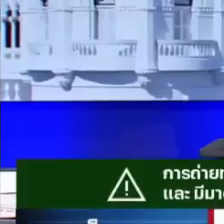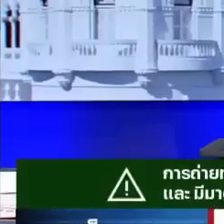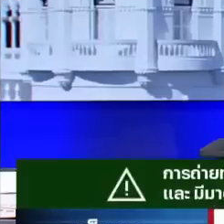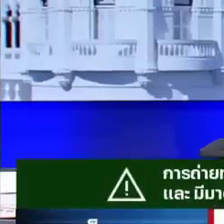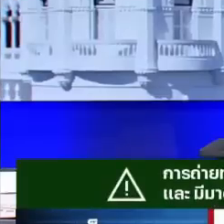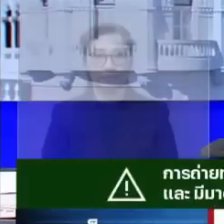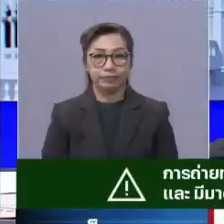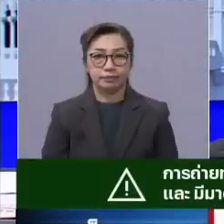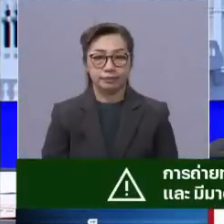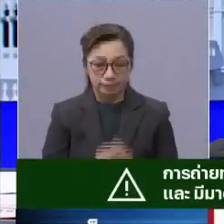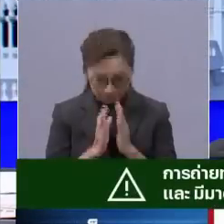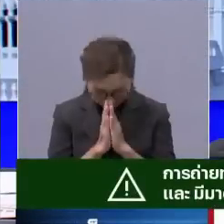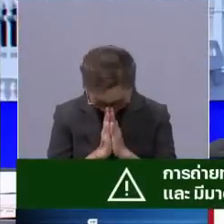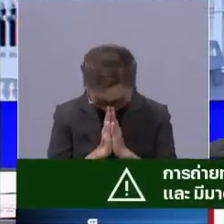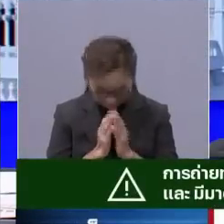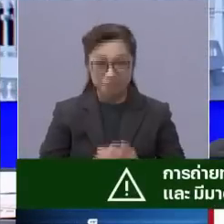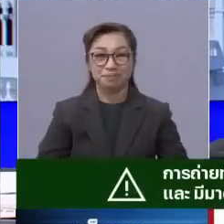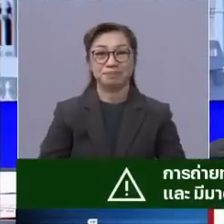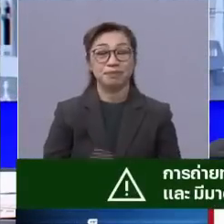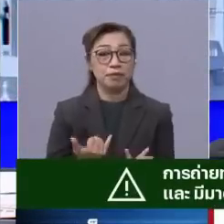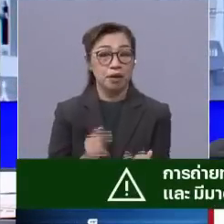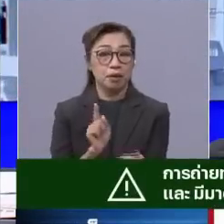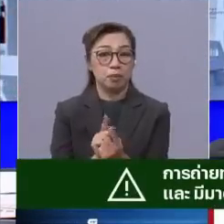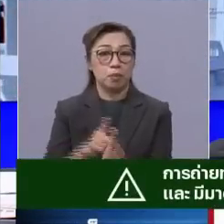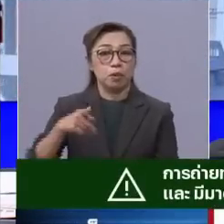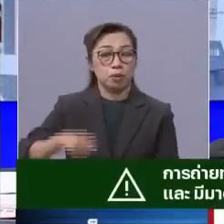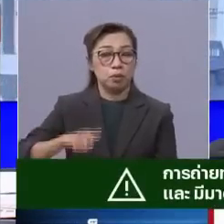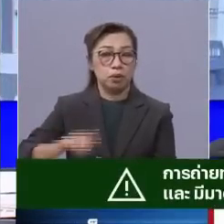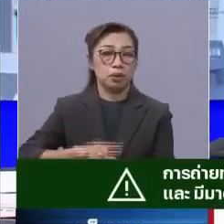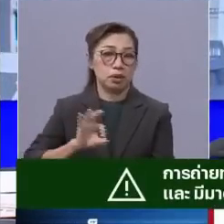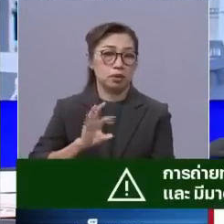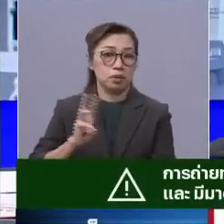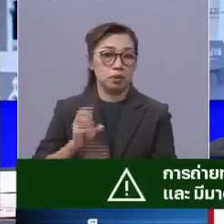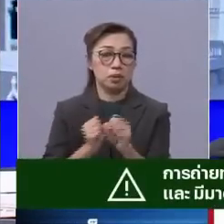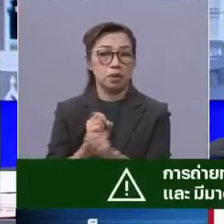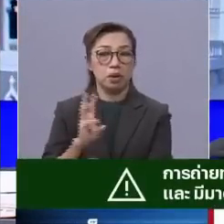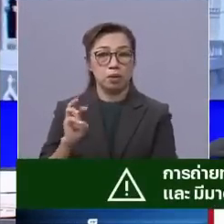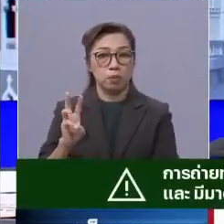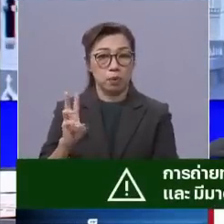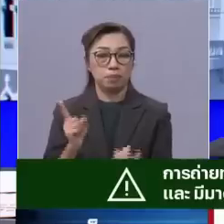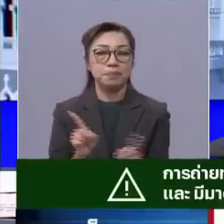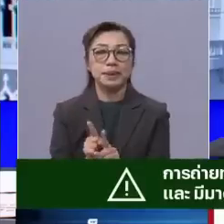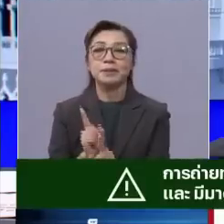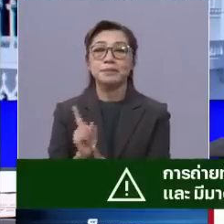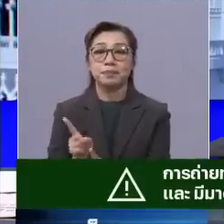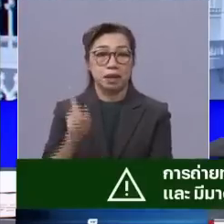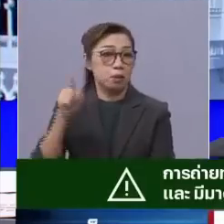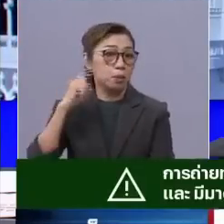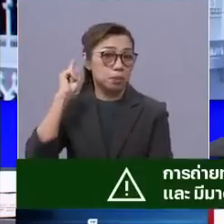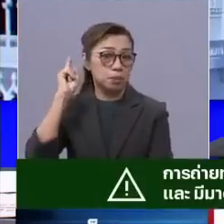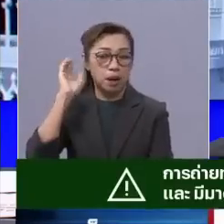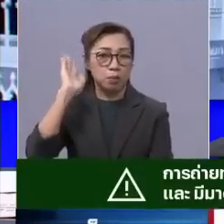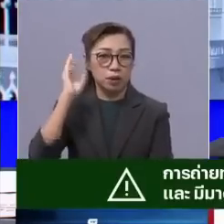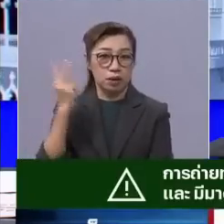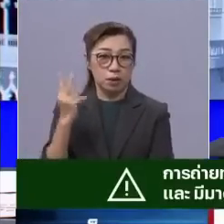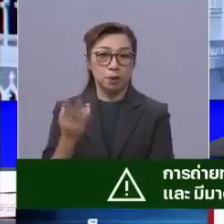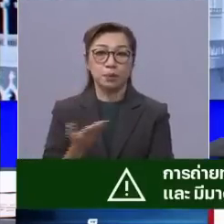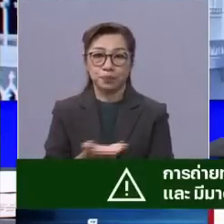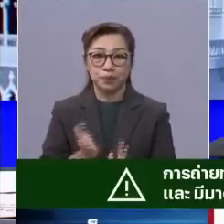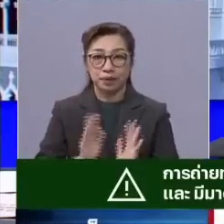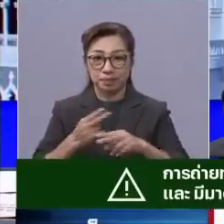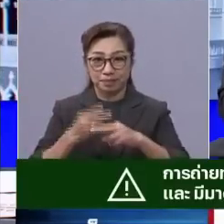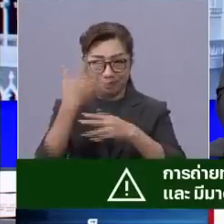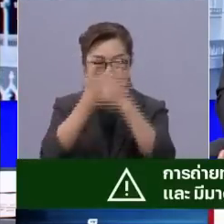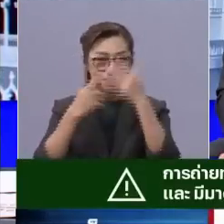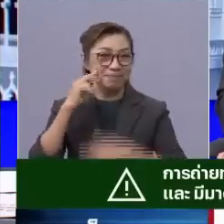วันนี้เราพบกันวันพุธที่6กันยายน2566นะครับเช่นเคยครับอยู่กับผมณัฐสันคุณคุณยอดธีวัฒน์และวันนี้อาจารย์ล่ามภาษามือนะครับอาจารย์จันทราสุขสัจ